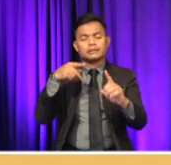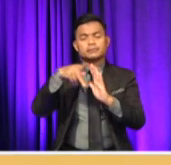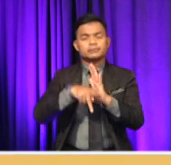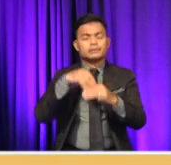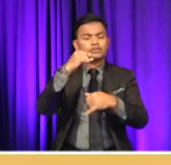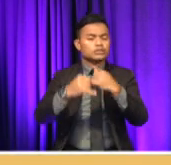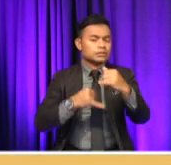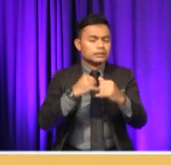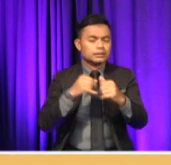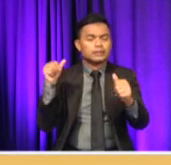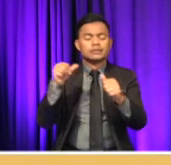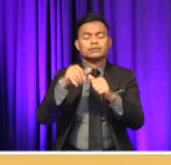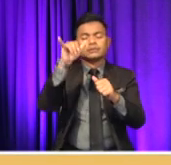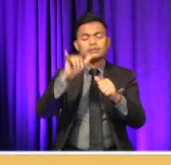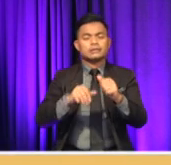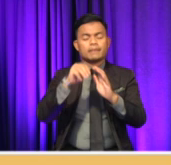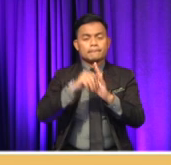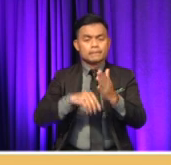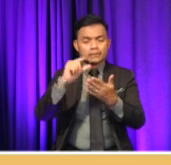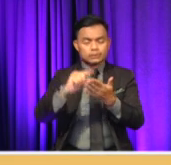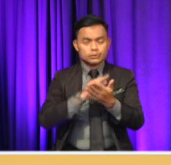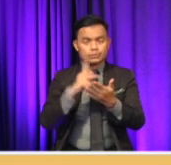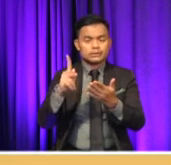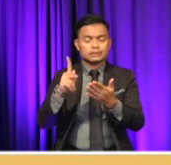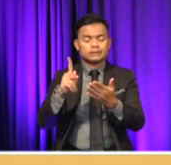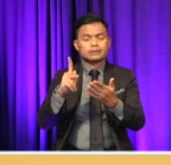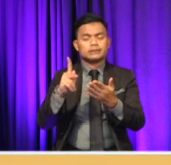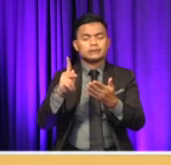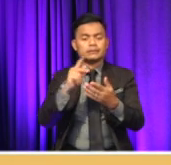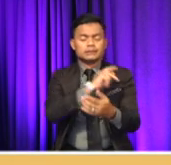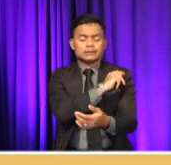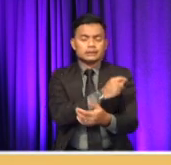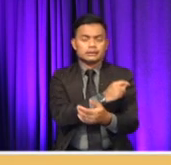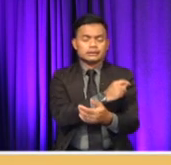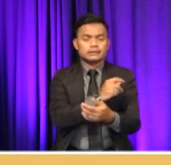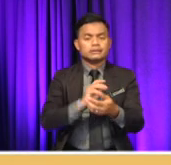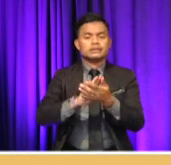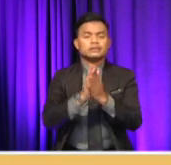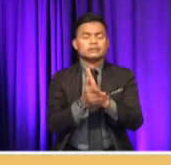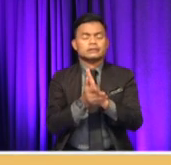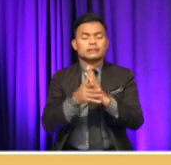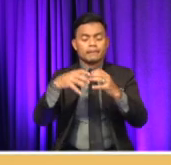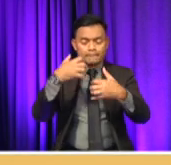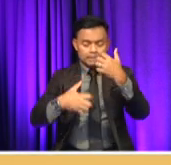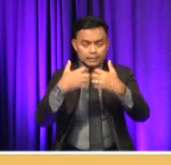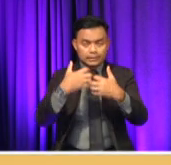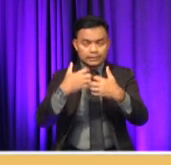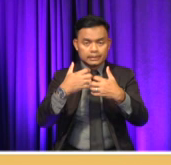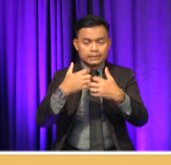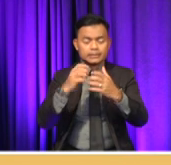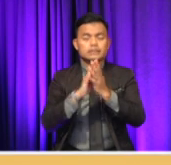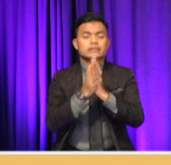prinsip aruhan yang menukarkan tenaga mekanik kepada tenaga elektrik Oke